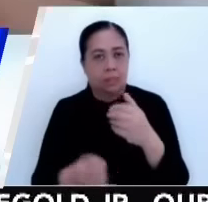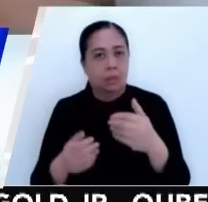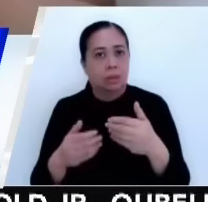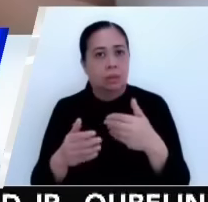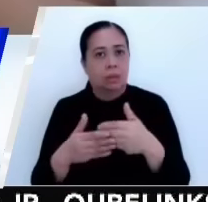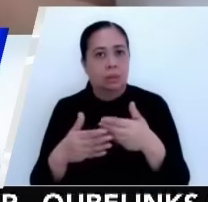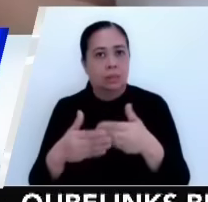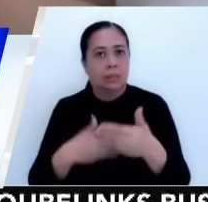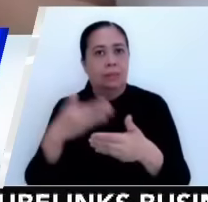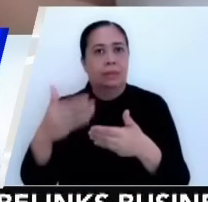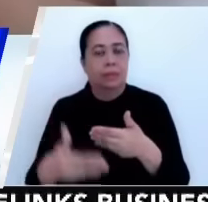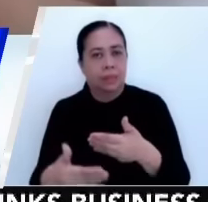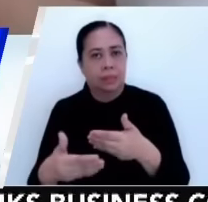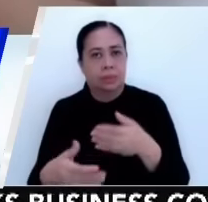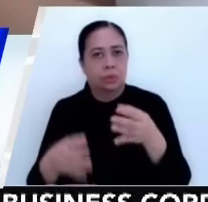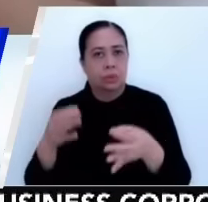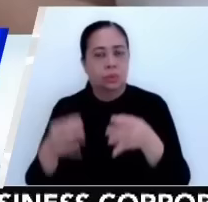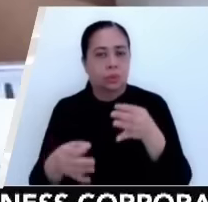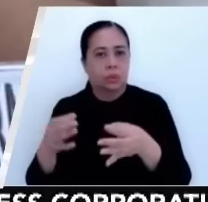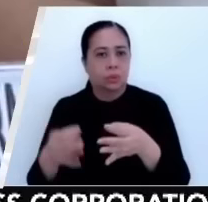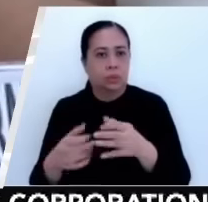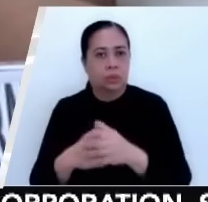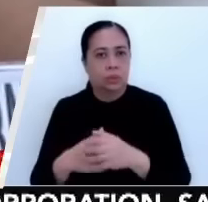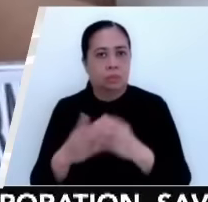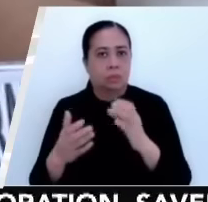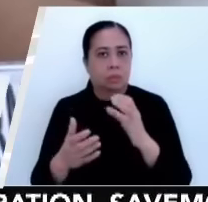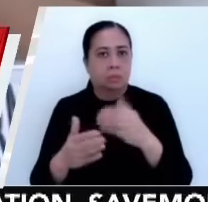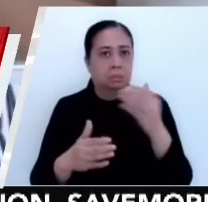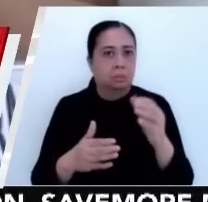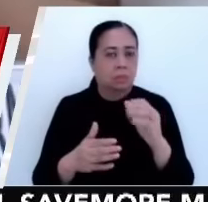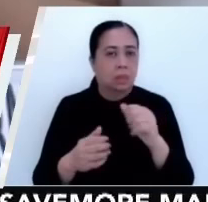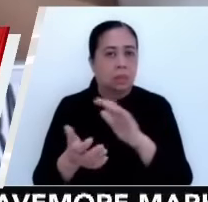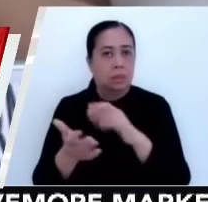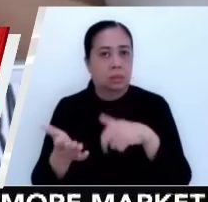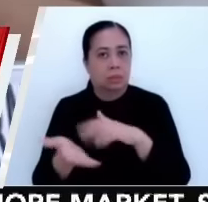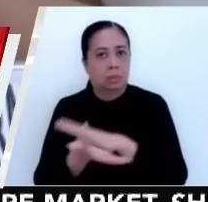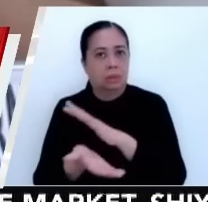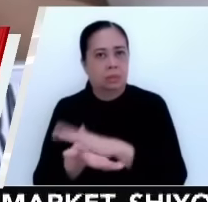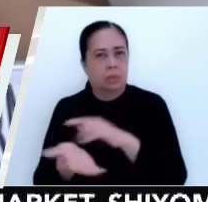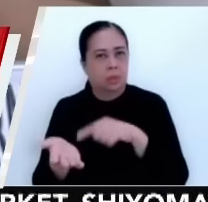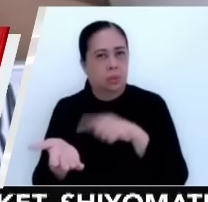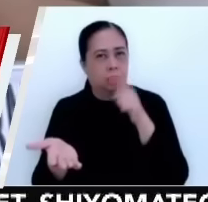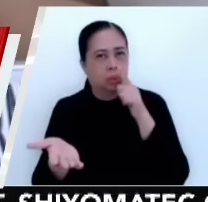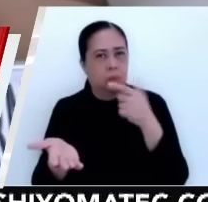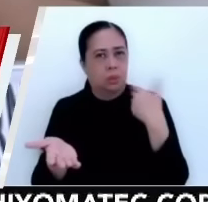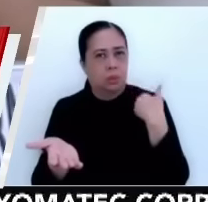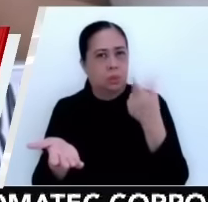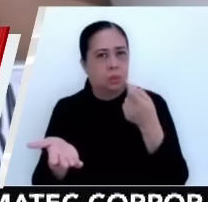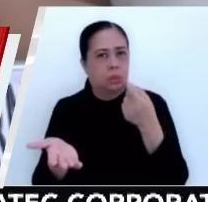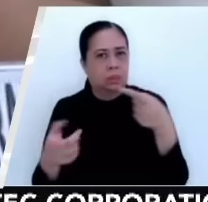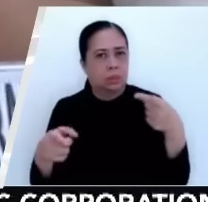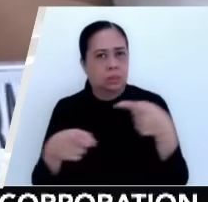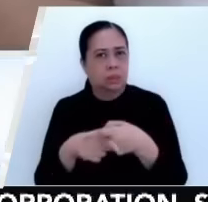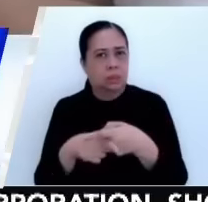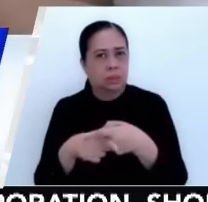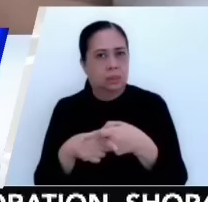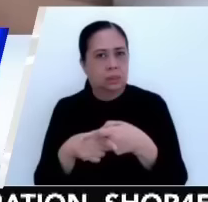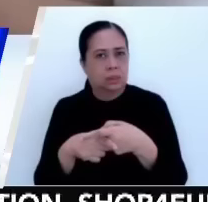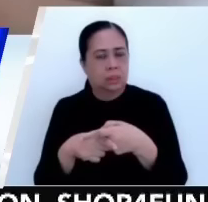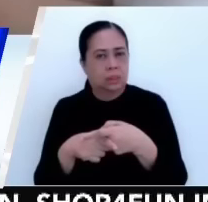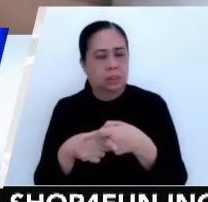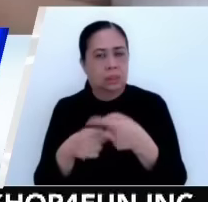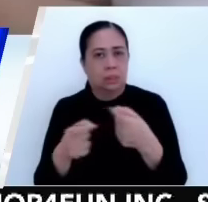region. Tama ba sa kapas final? Your Honor, on paper, mukhang may konting salungat, may konting salungat sa batas.